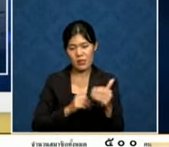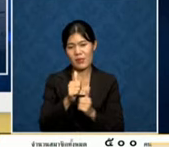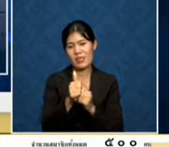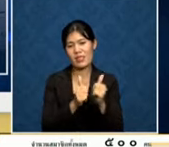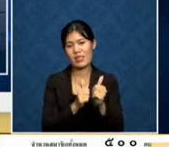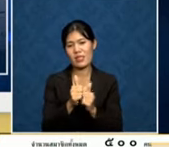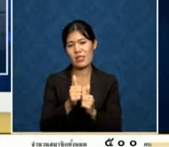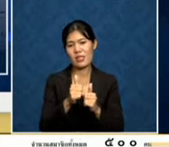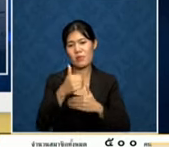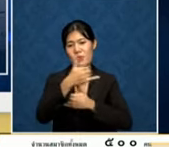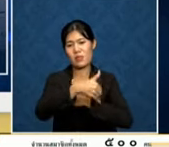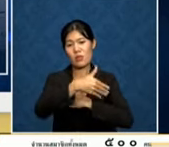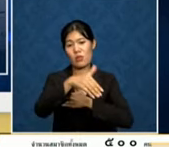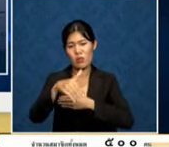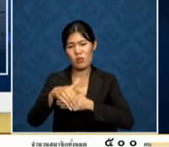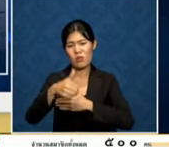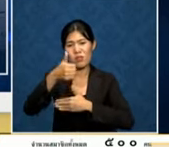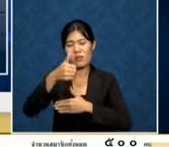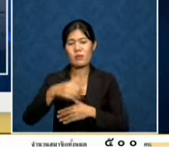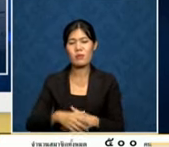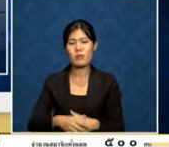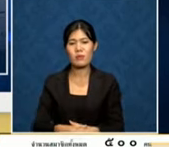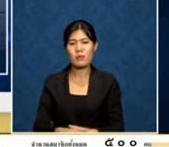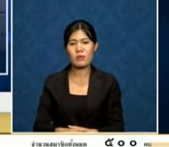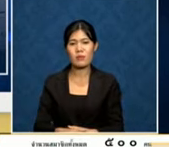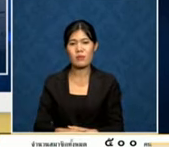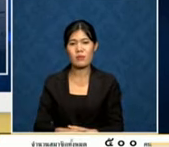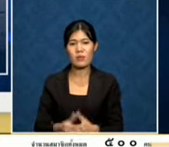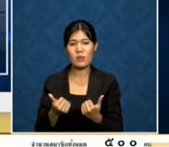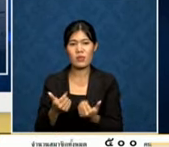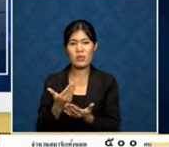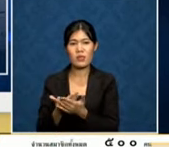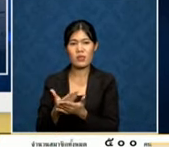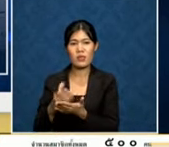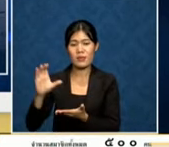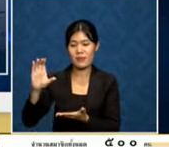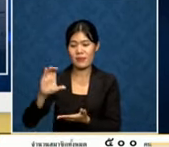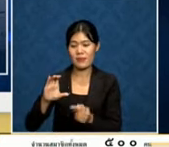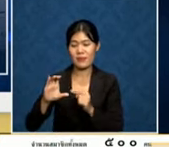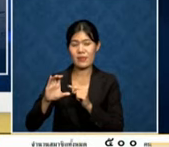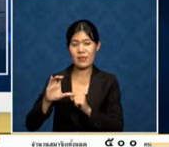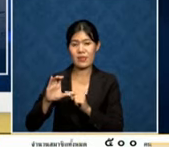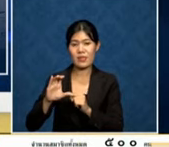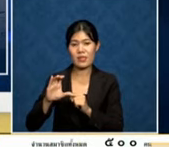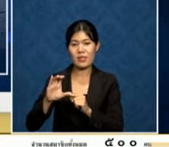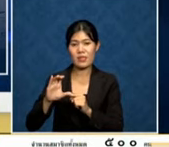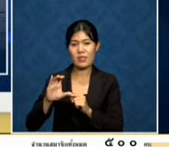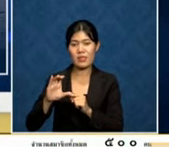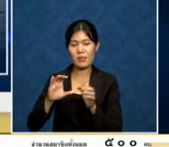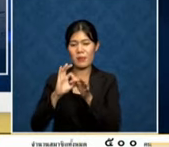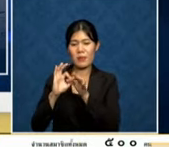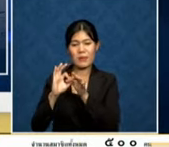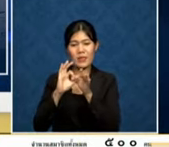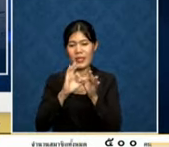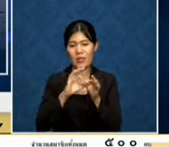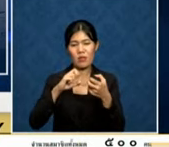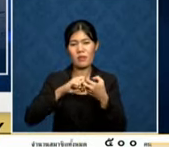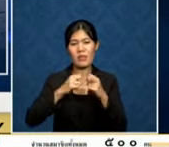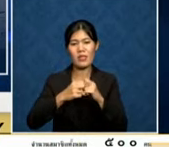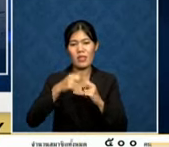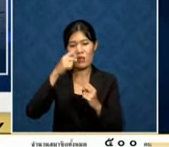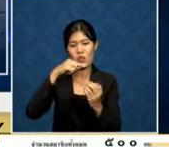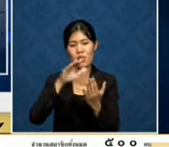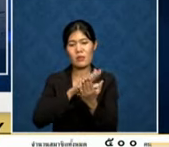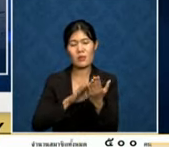เลยอีกทั้งงบประมาณรายจ่ายฉบับนี้ไม่ได้สะท้อนถึงปัญหาที่ประเทศกำลังเผชิญ